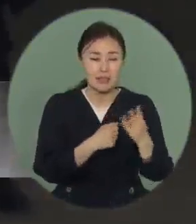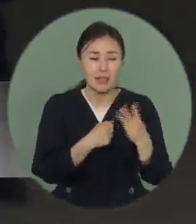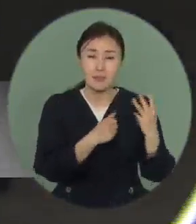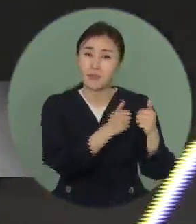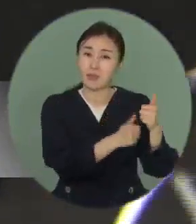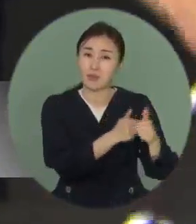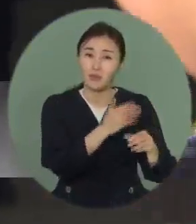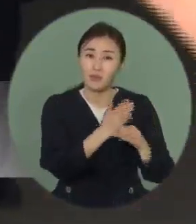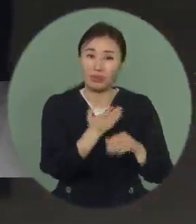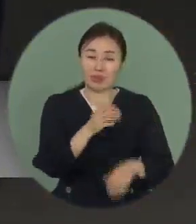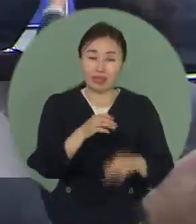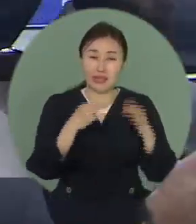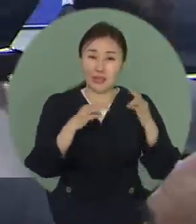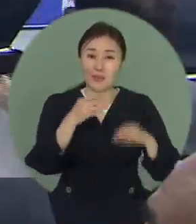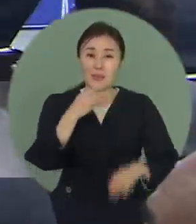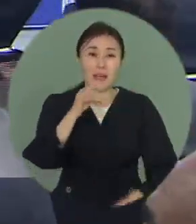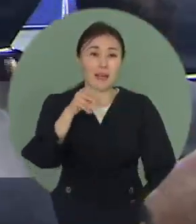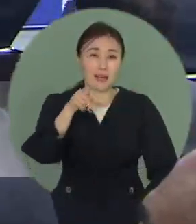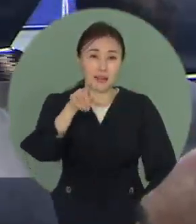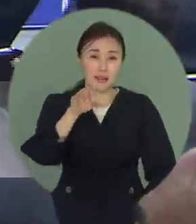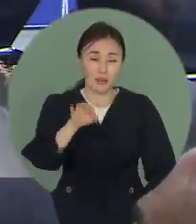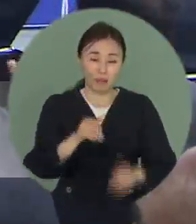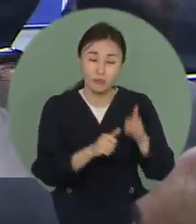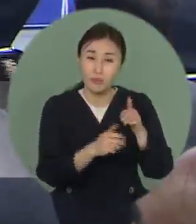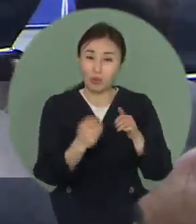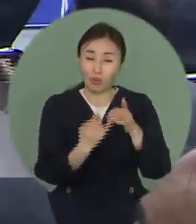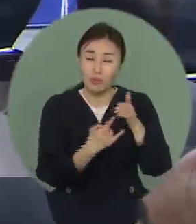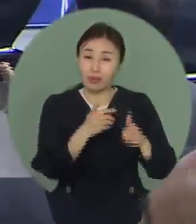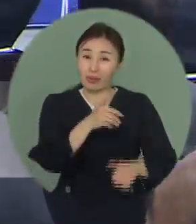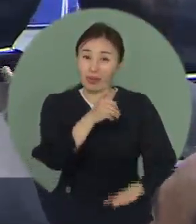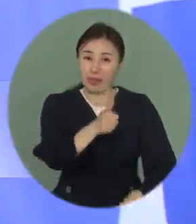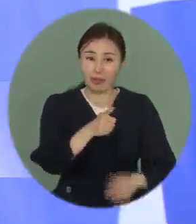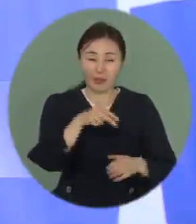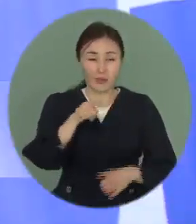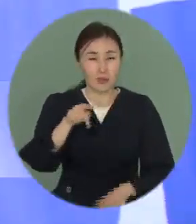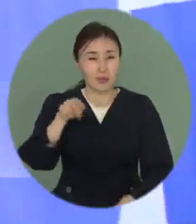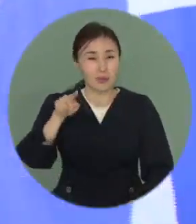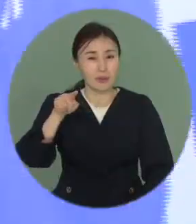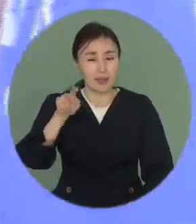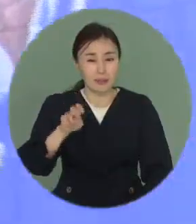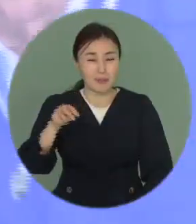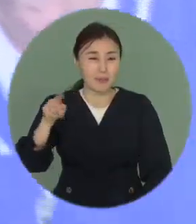버렸는데 김태성 당정 부위원장과 서원이